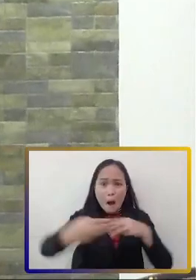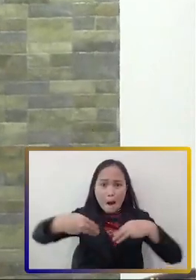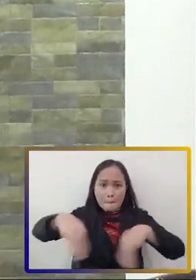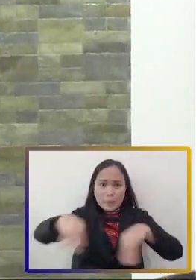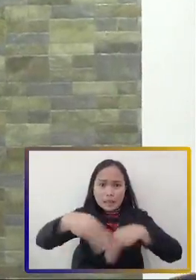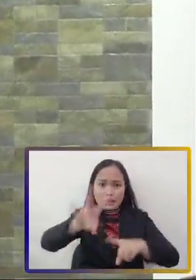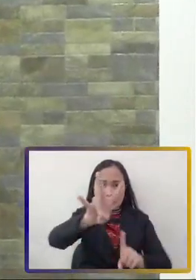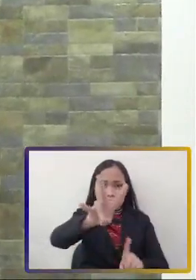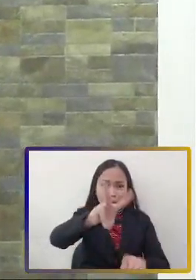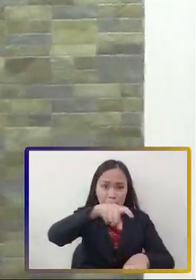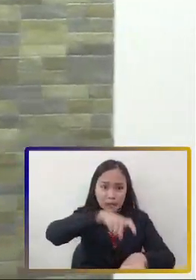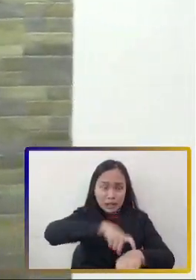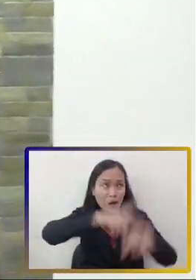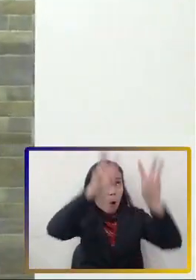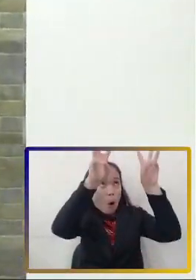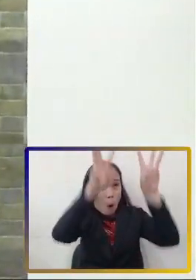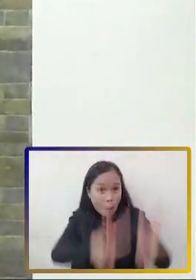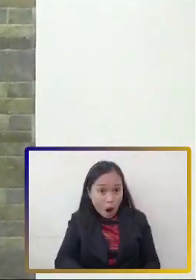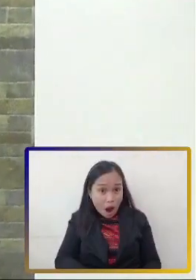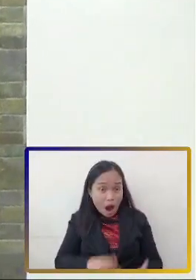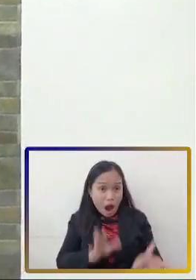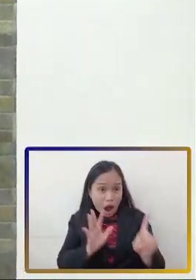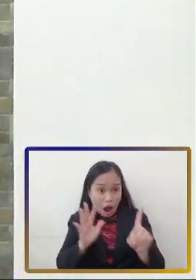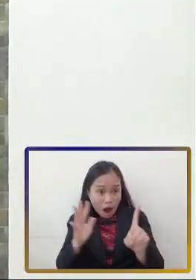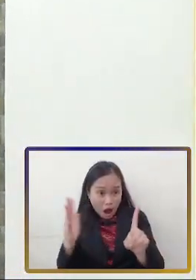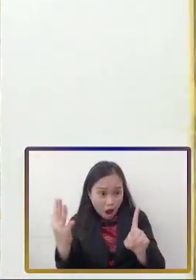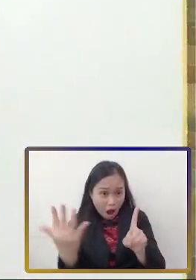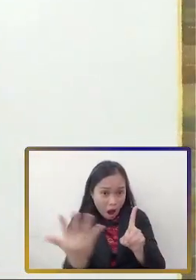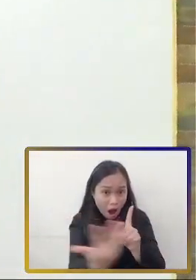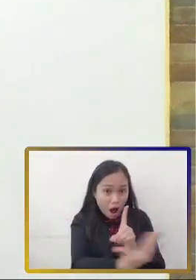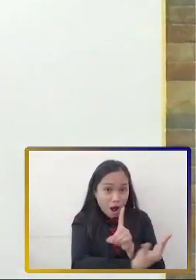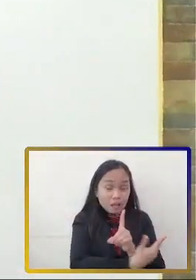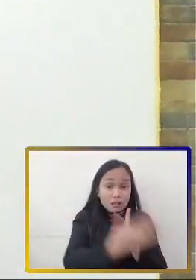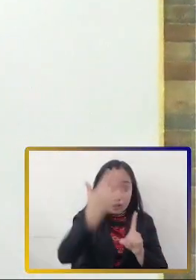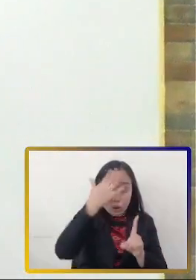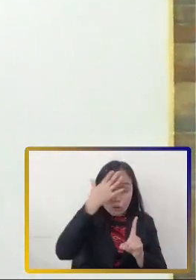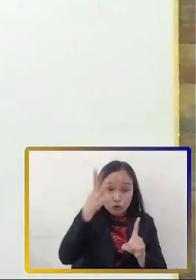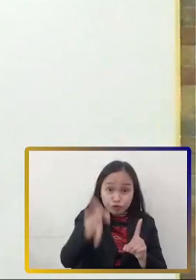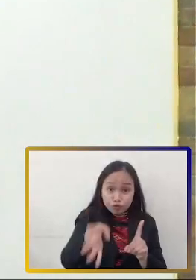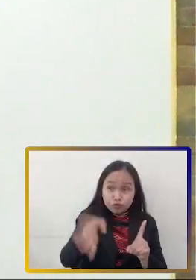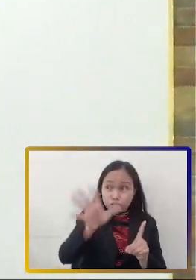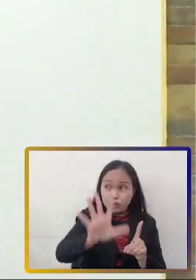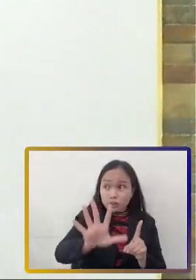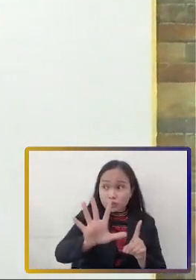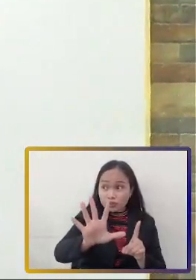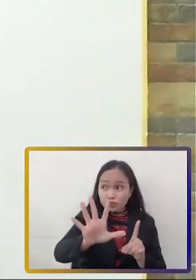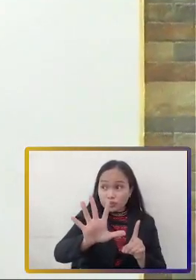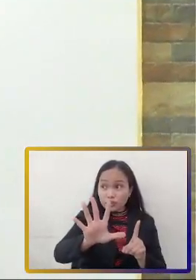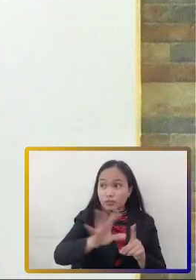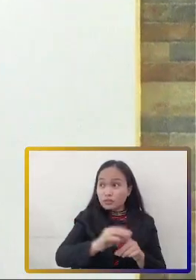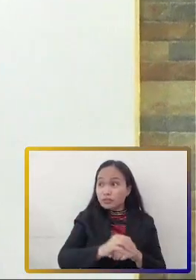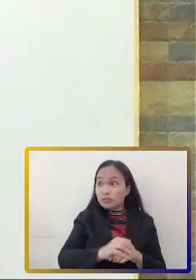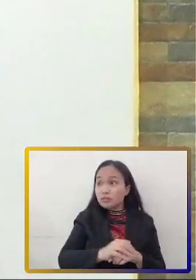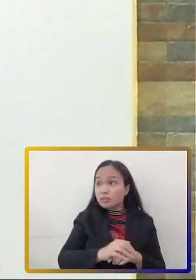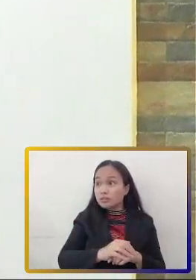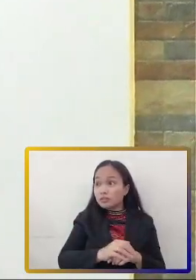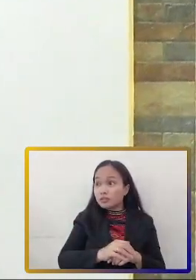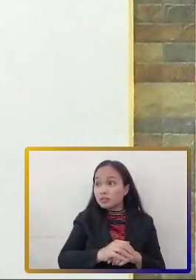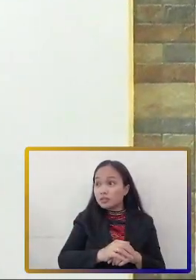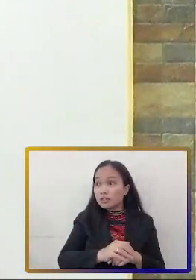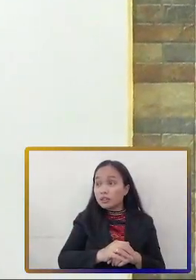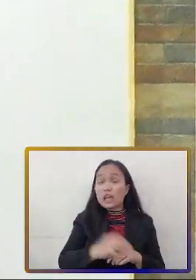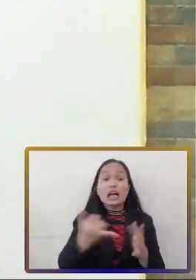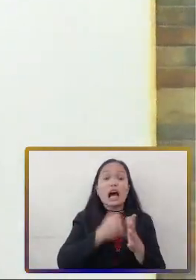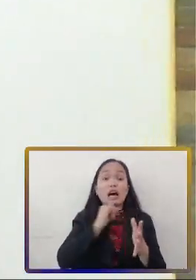ang taas po nun, kapatid. It's a fortified, not 45,